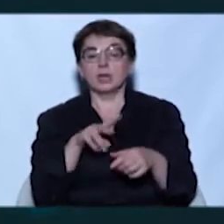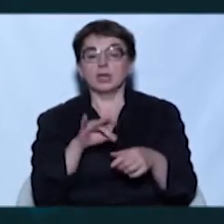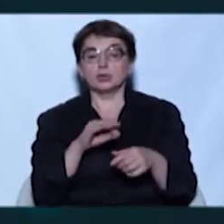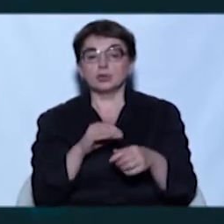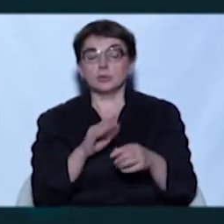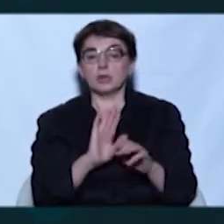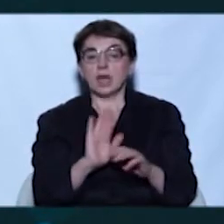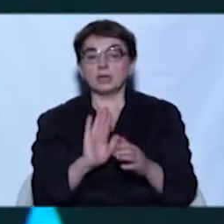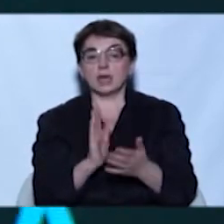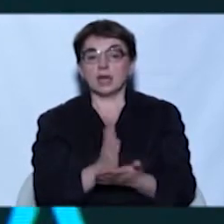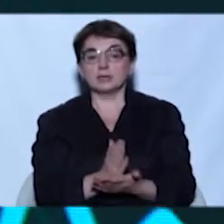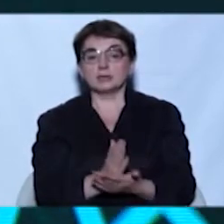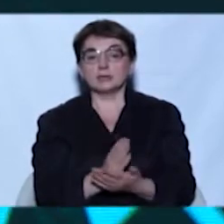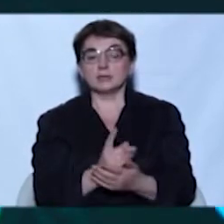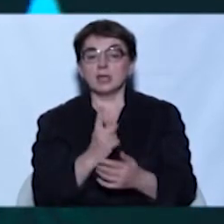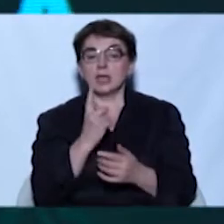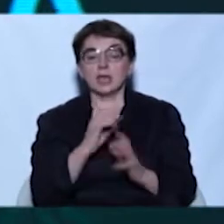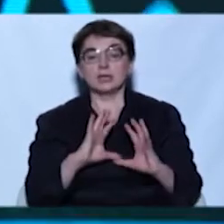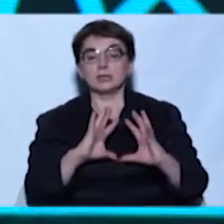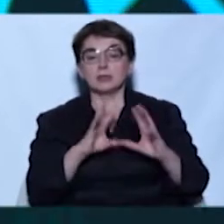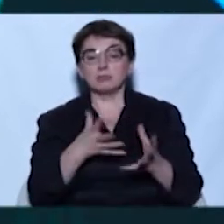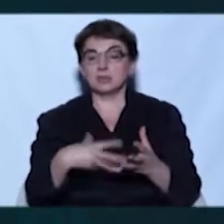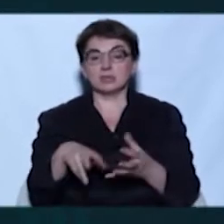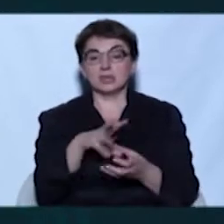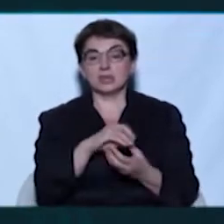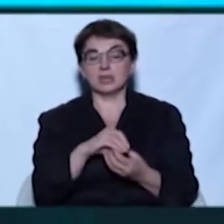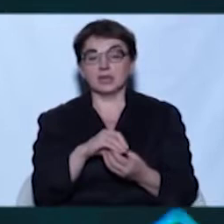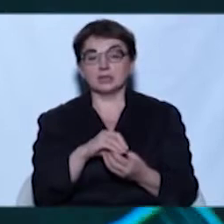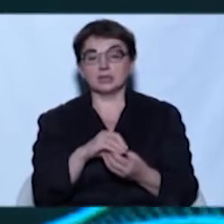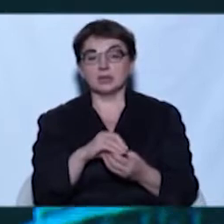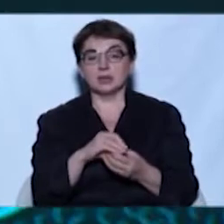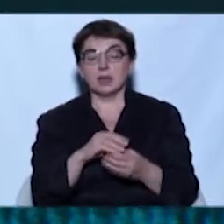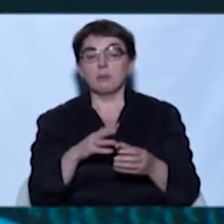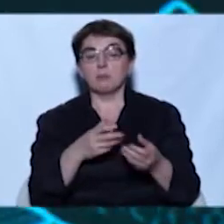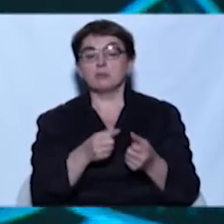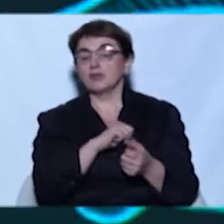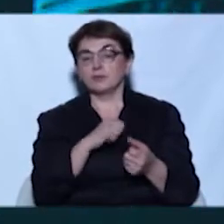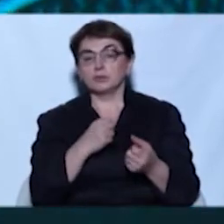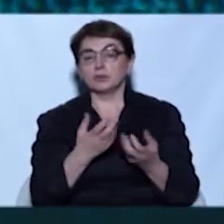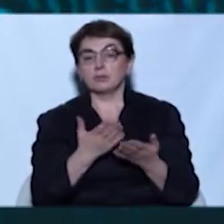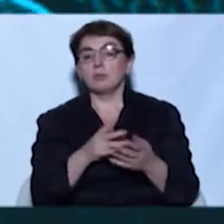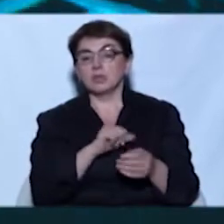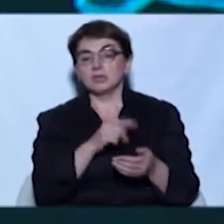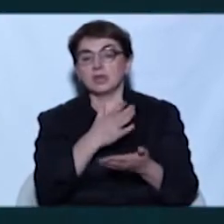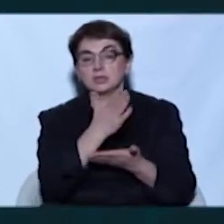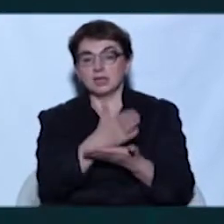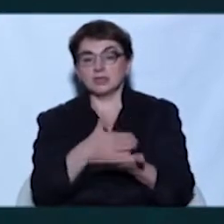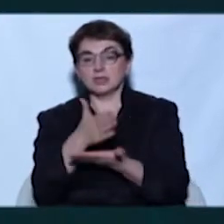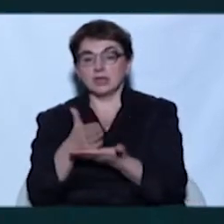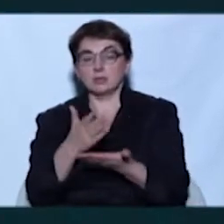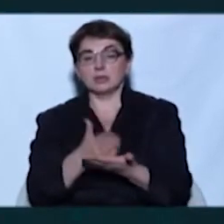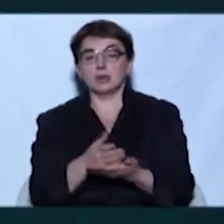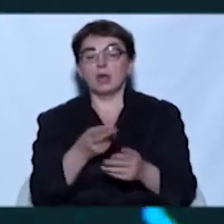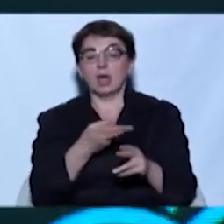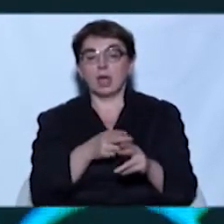Ლითოსფერო არ არის ერთი მთლიანი, ესე ვთქვათ, მასა. Ის დაყოფილია ნაწილებად